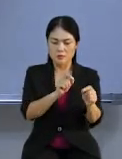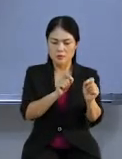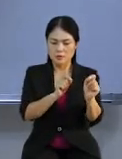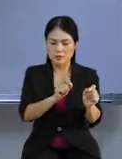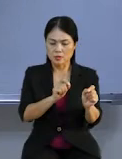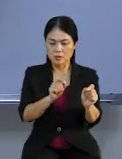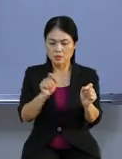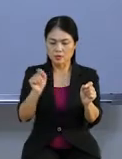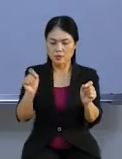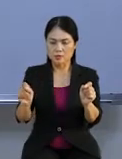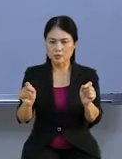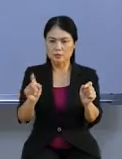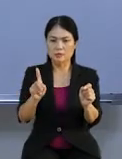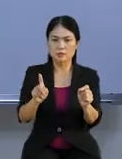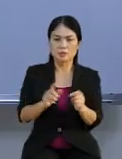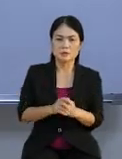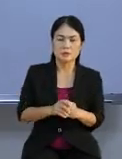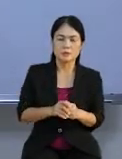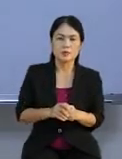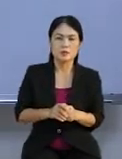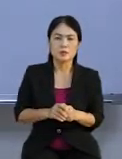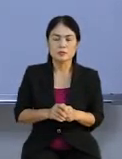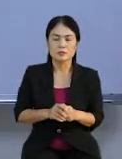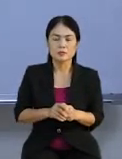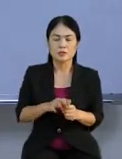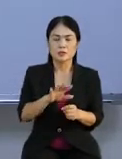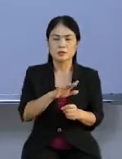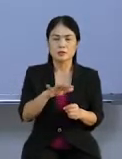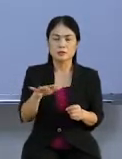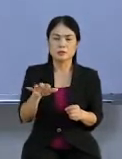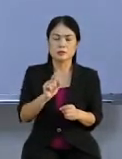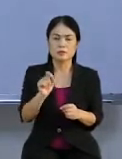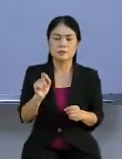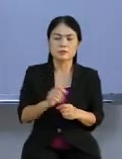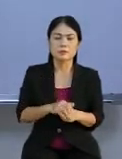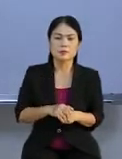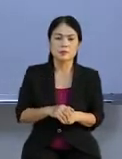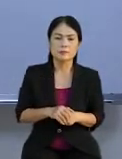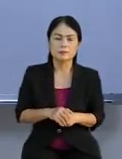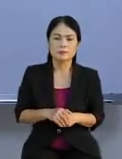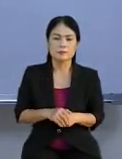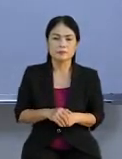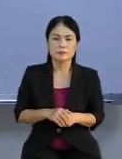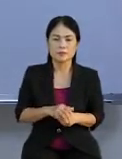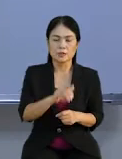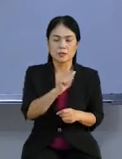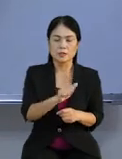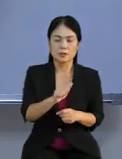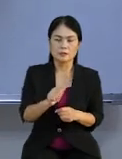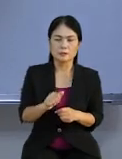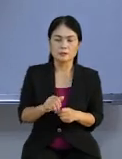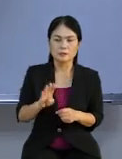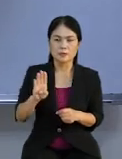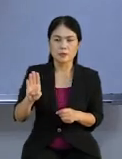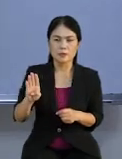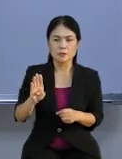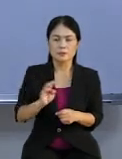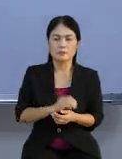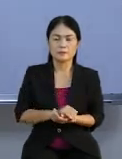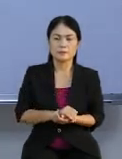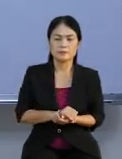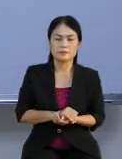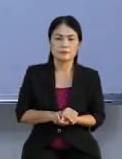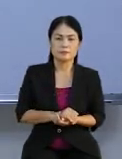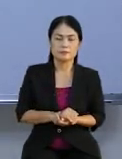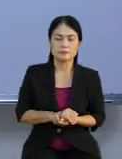mùi tiền và đây chùm lấy tí hay dương đã xò tờ ok lục hữu chọn đã xó A B